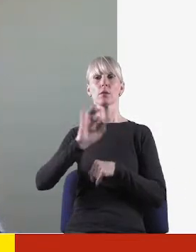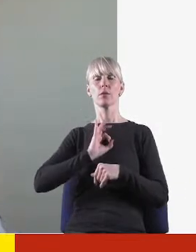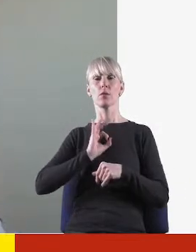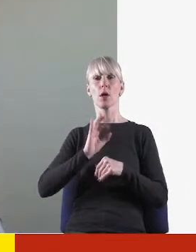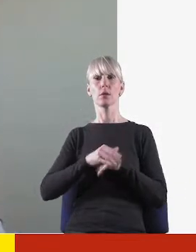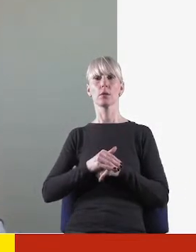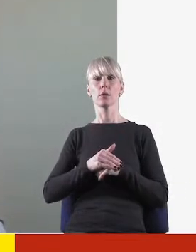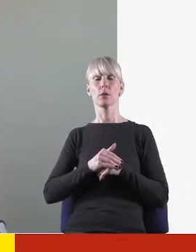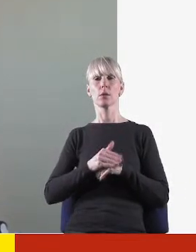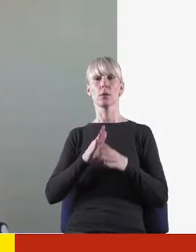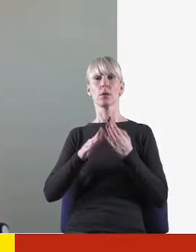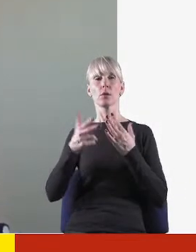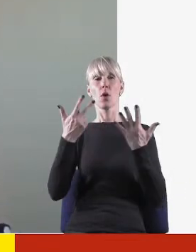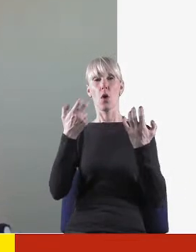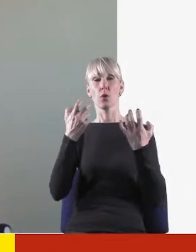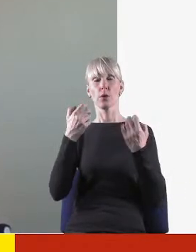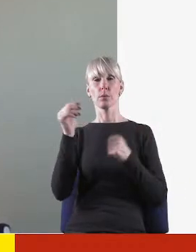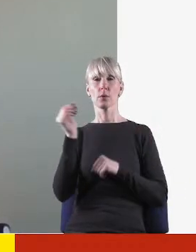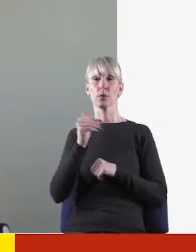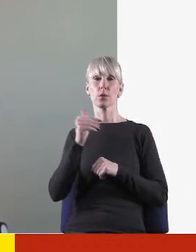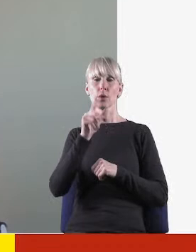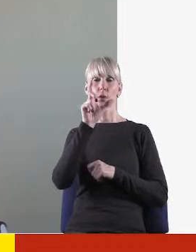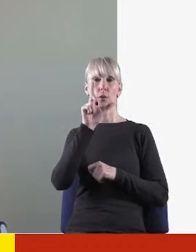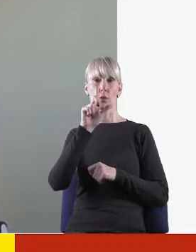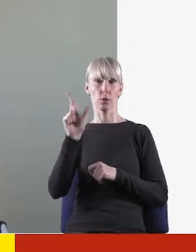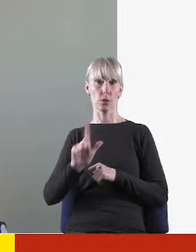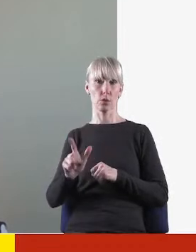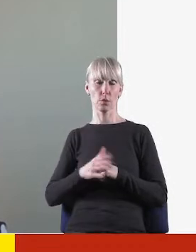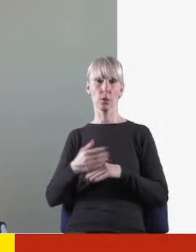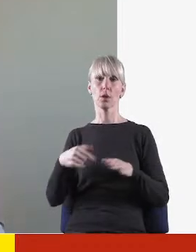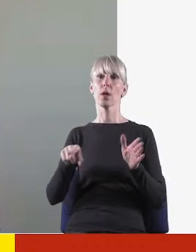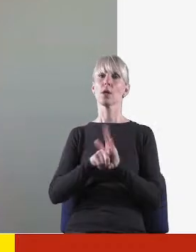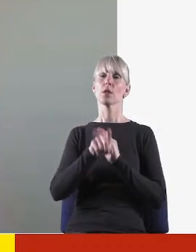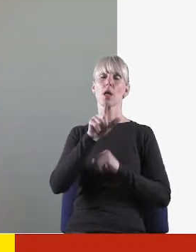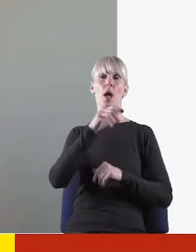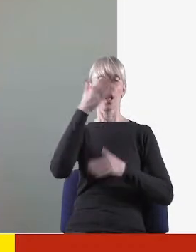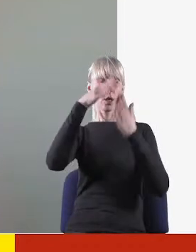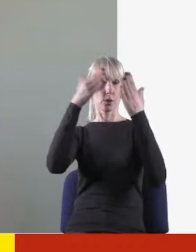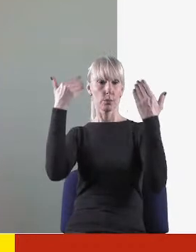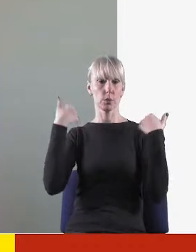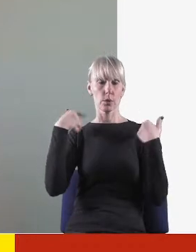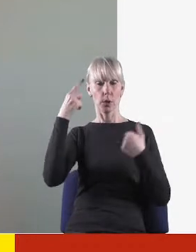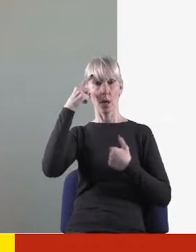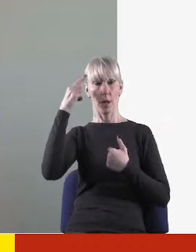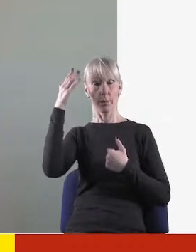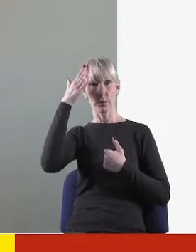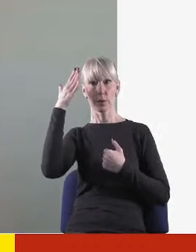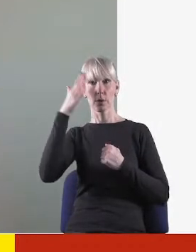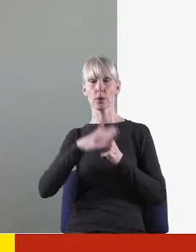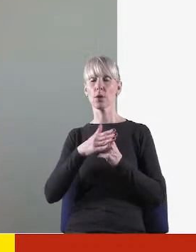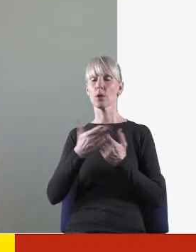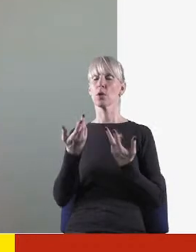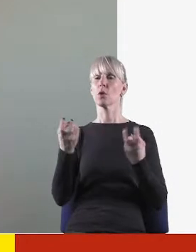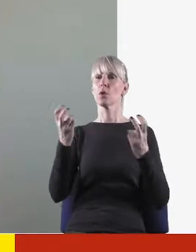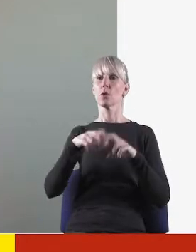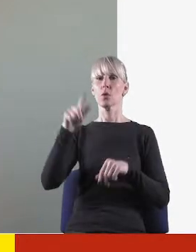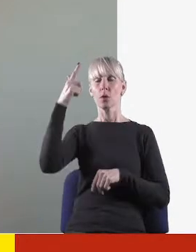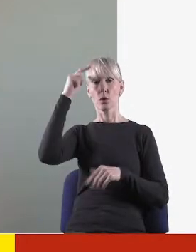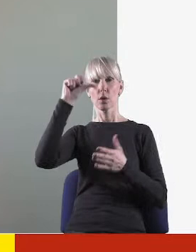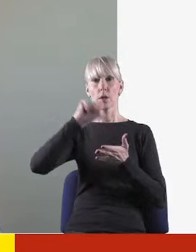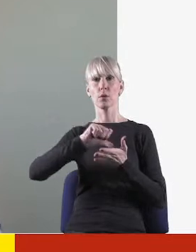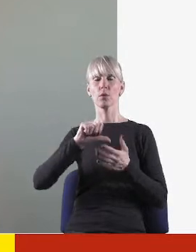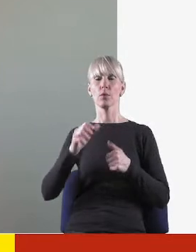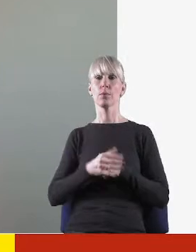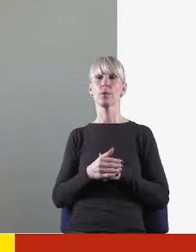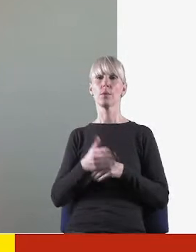beneficjenta w wysokości 800 tysięcy złotych dla Szpitala Psychiatrycznego, utworzenie Centrum Rehabilitacji Psychoterapii Dzieci i Młodzieży.